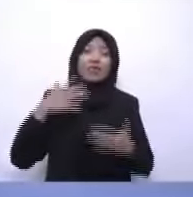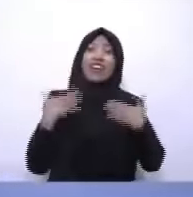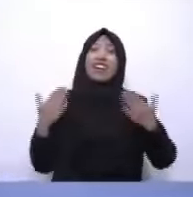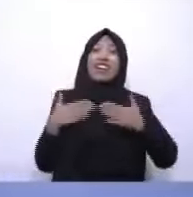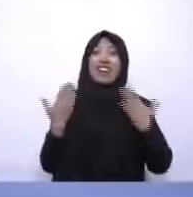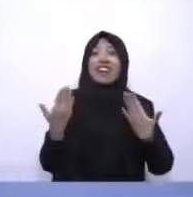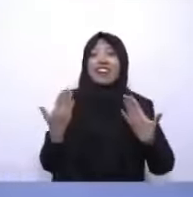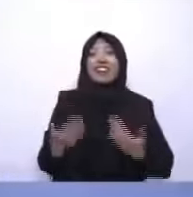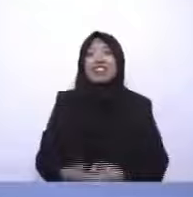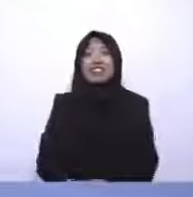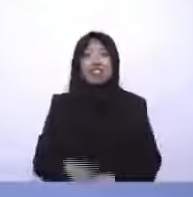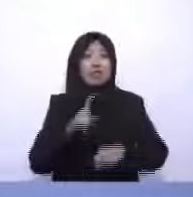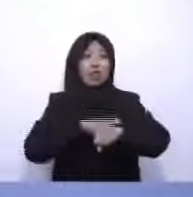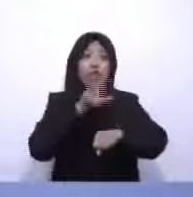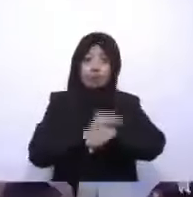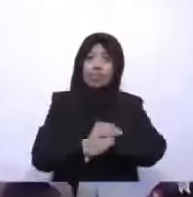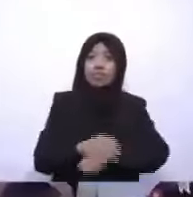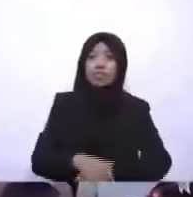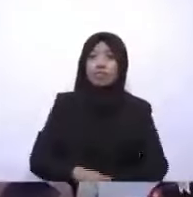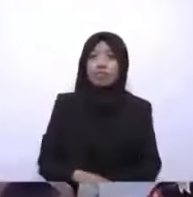bahagia. Baik, waktu Anda sudah habis.